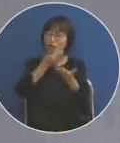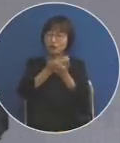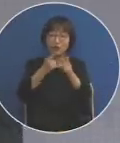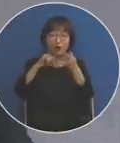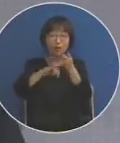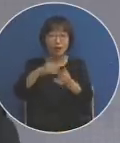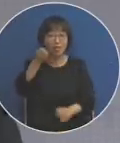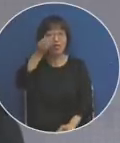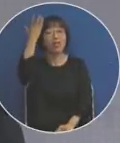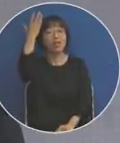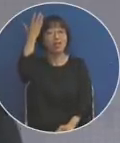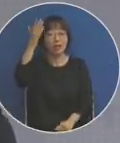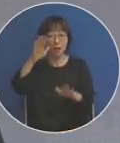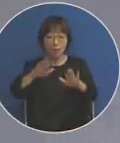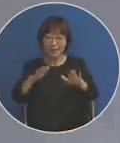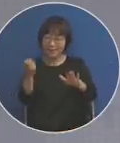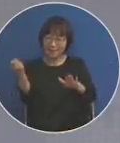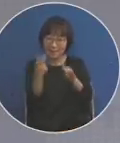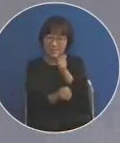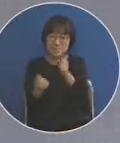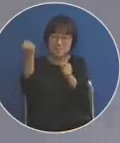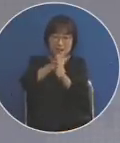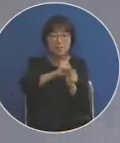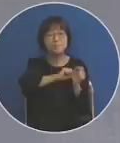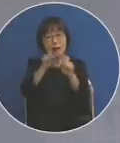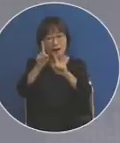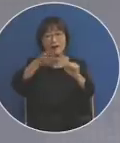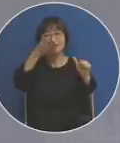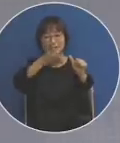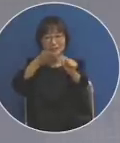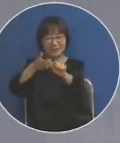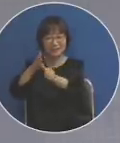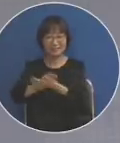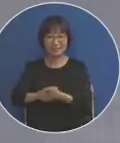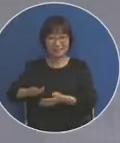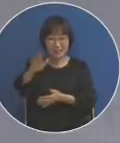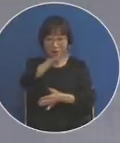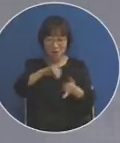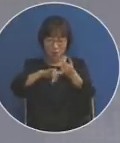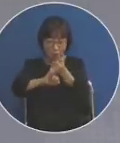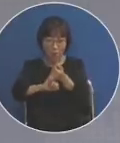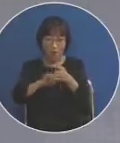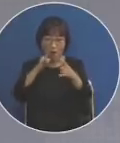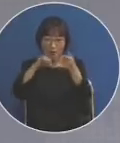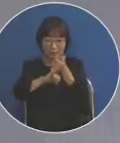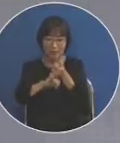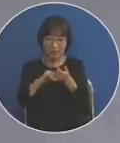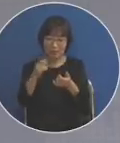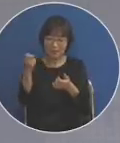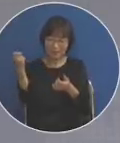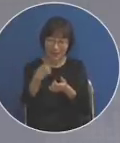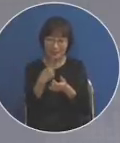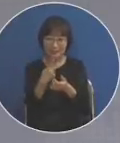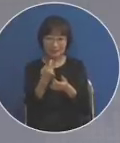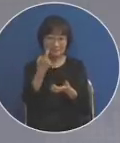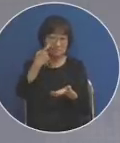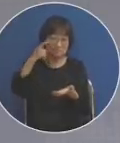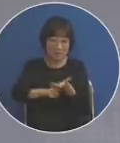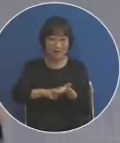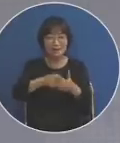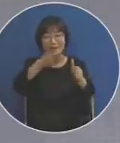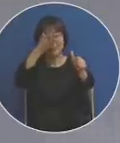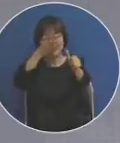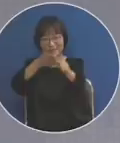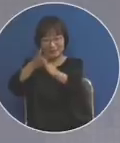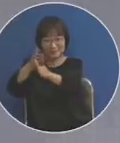이걸 찾아내라는 겁니다. And so he's saying to restore this. 오늘 여러분 찾게 되기를 주님의 이름으로 축복합니다. I bless you in the name of Jesus Christ for you to discover